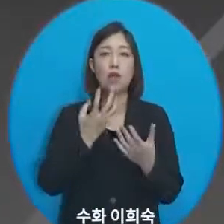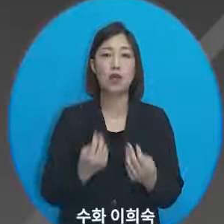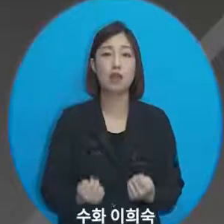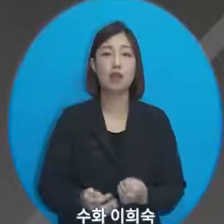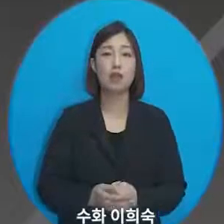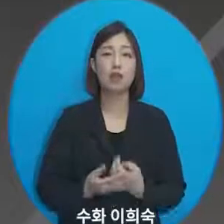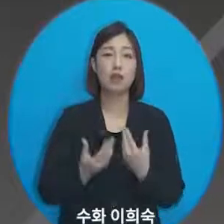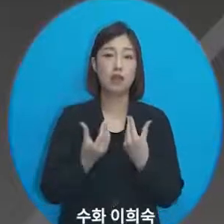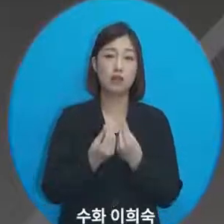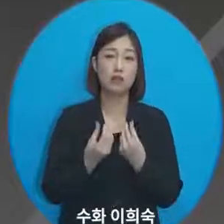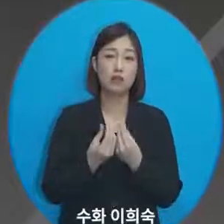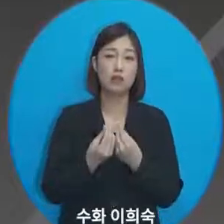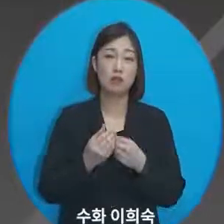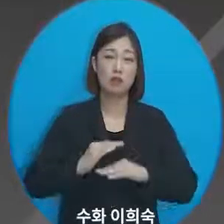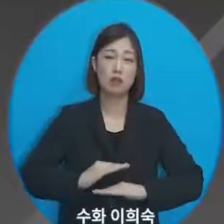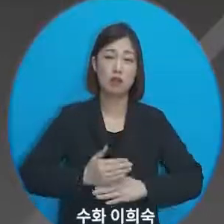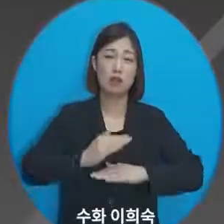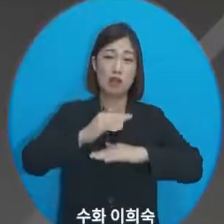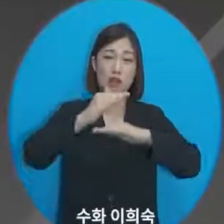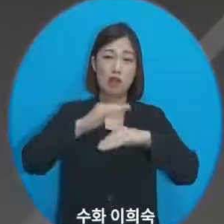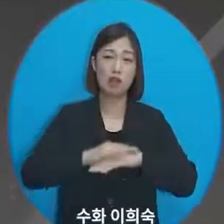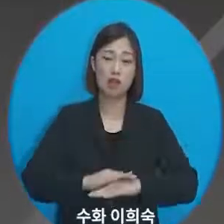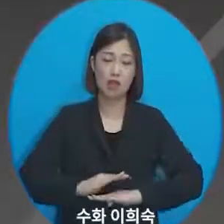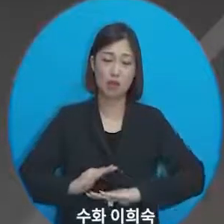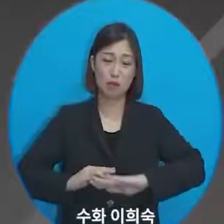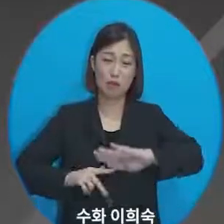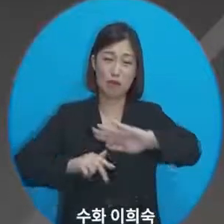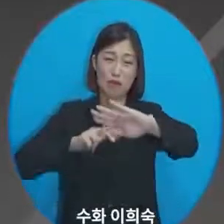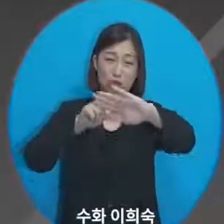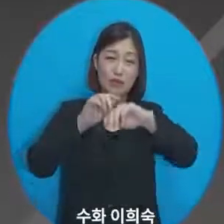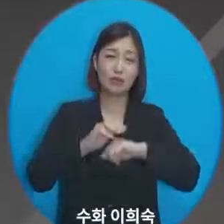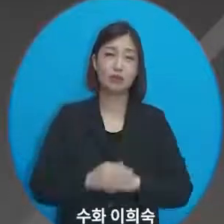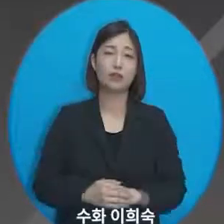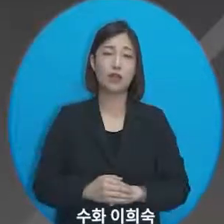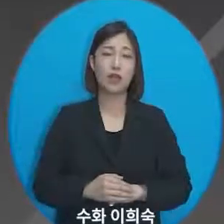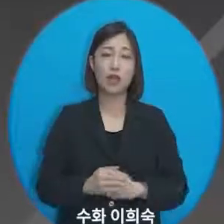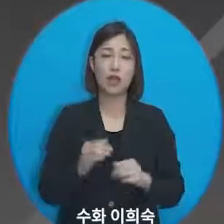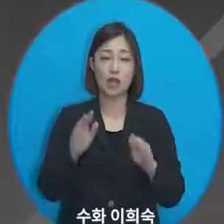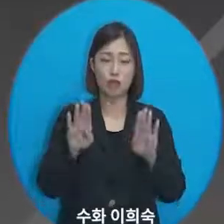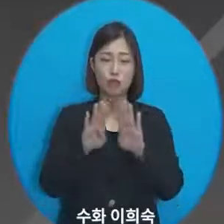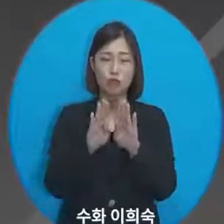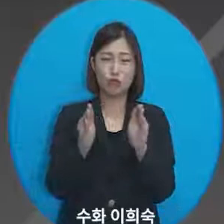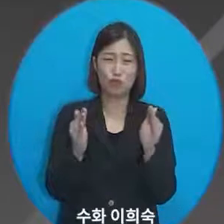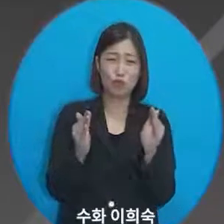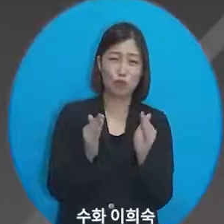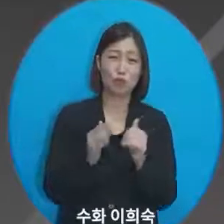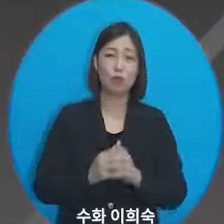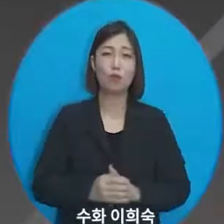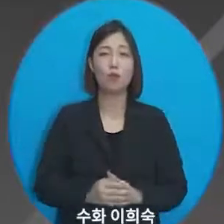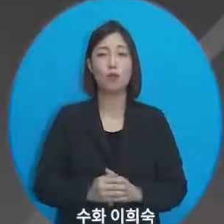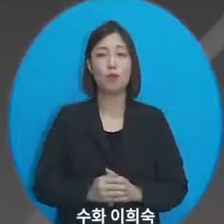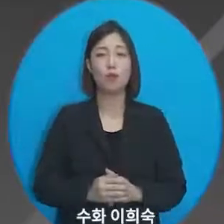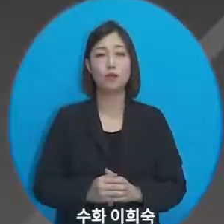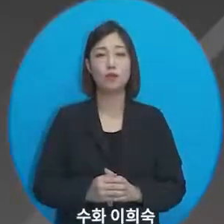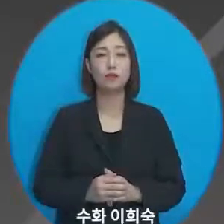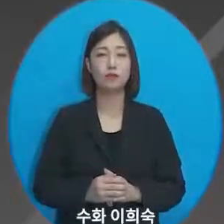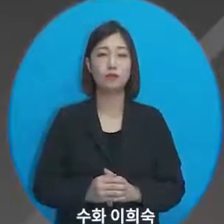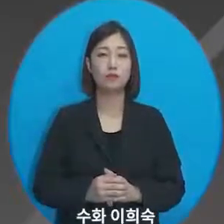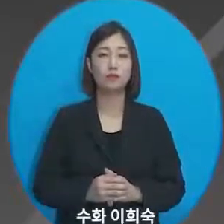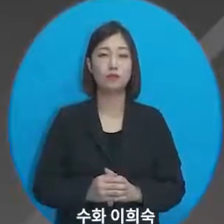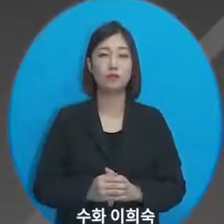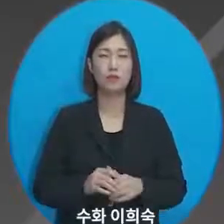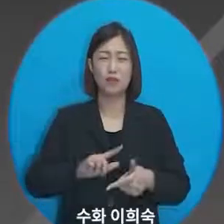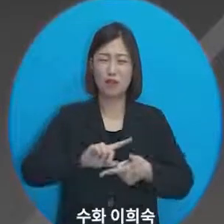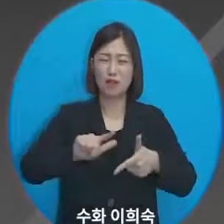턱, 그다음에 그 깨어진 점자 블록, 좁은 문, 경사가 높은 경사로 뭐